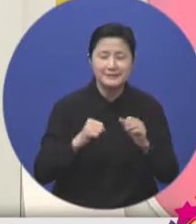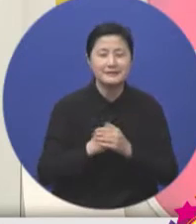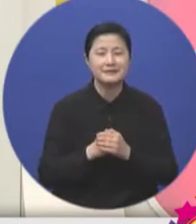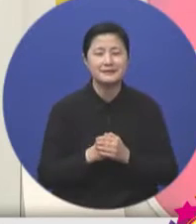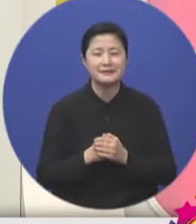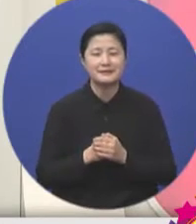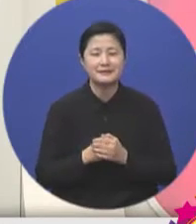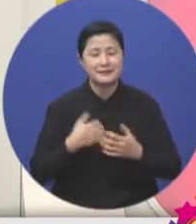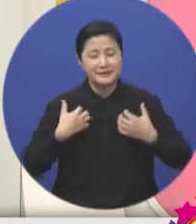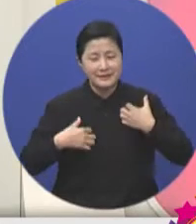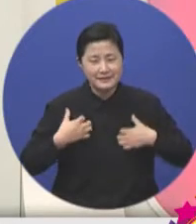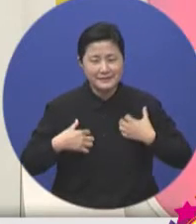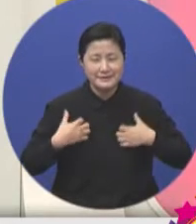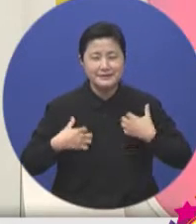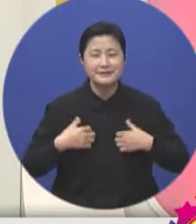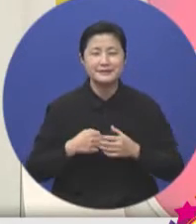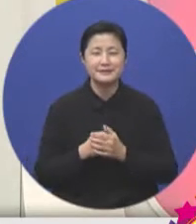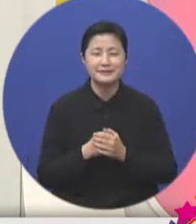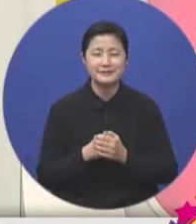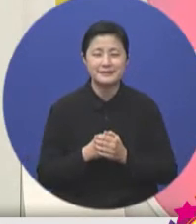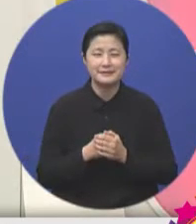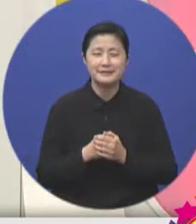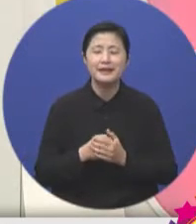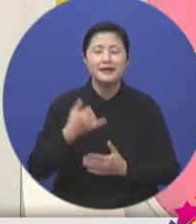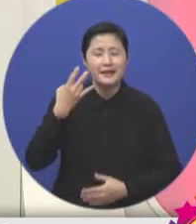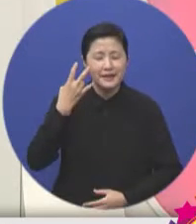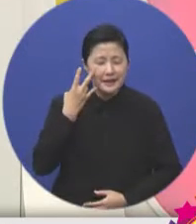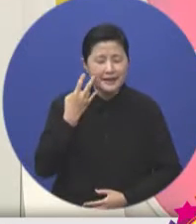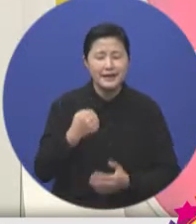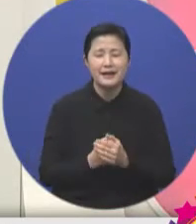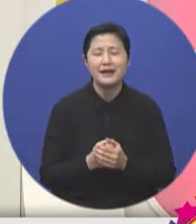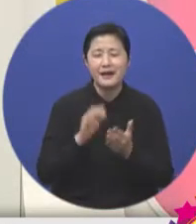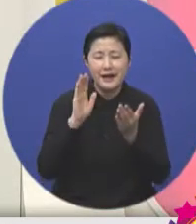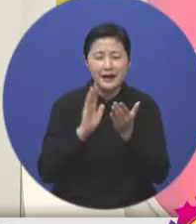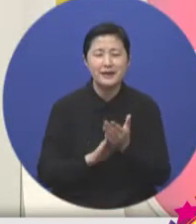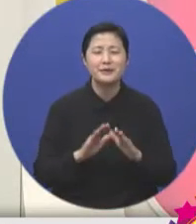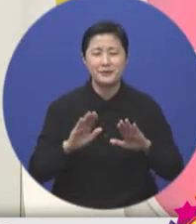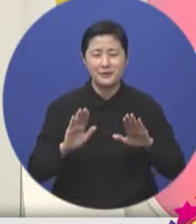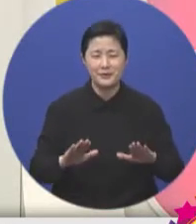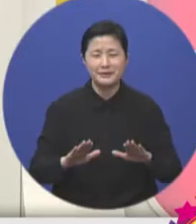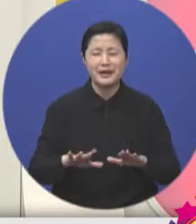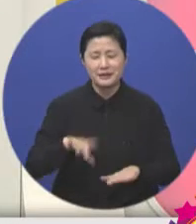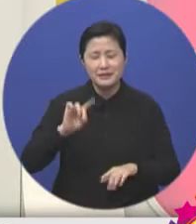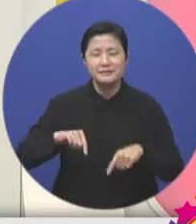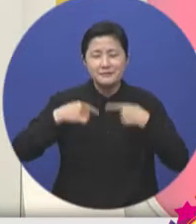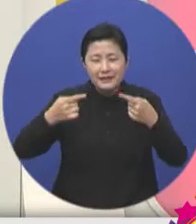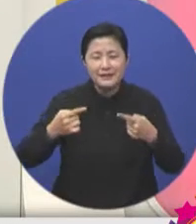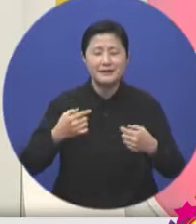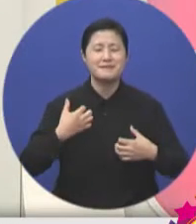안녕하세요. 아유 네. 반갑습니다. 예, 아이고, 나 오늘 처음 나와서